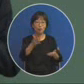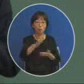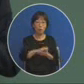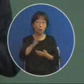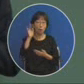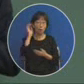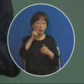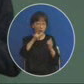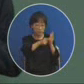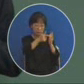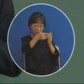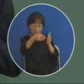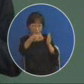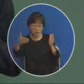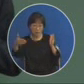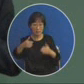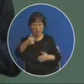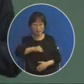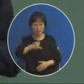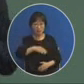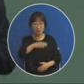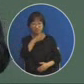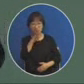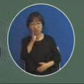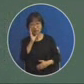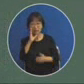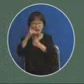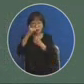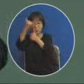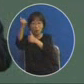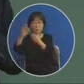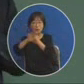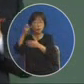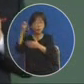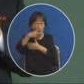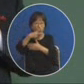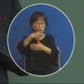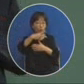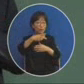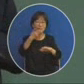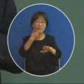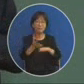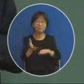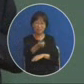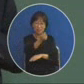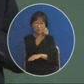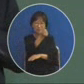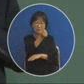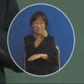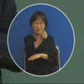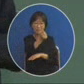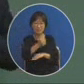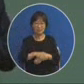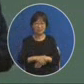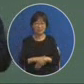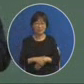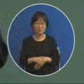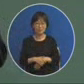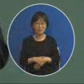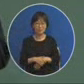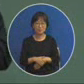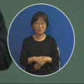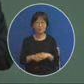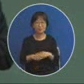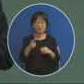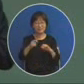that home. 결국 그는 불신자 것 됩니다. And ultimately, soon that home will go into the hands of the unbeliever. That's how diligently we're living our lives.